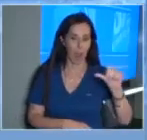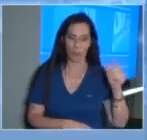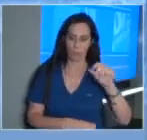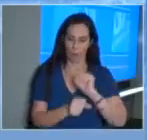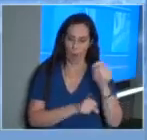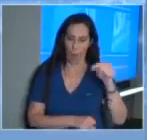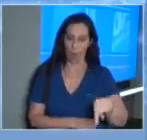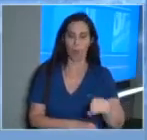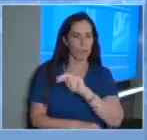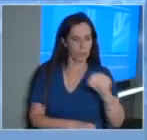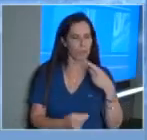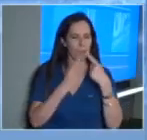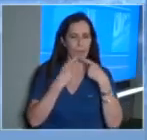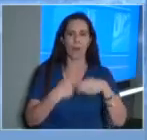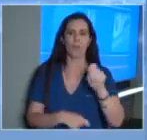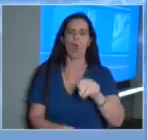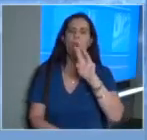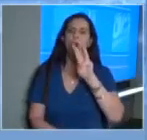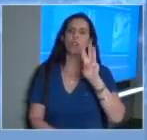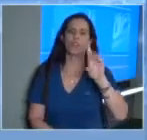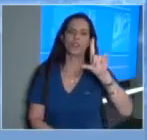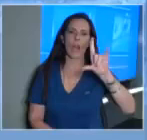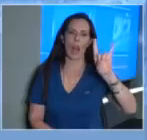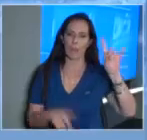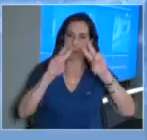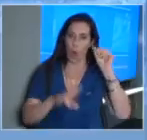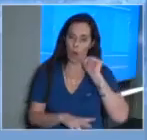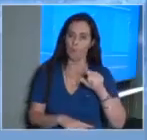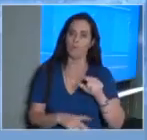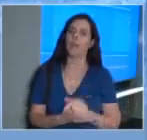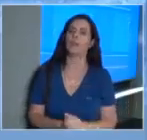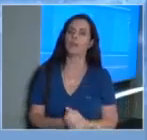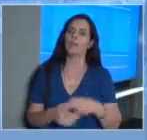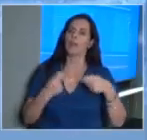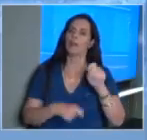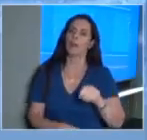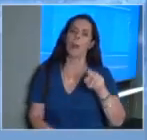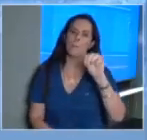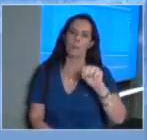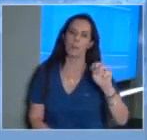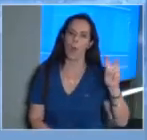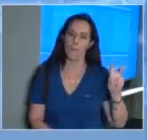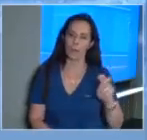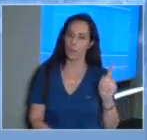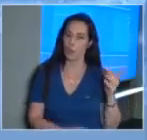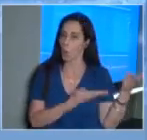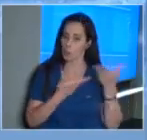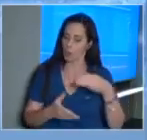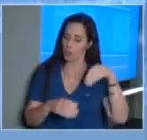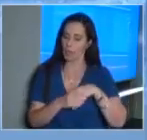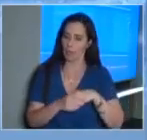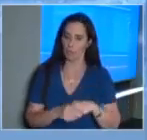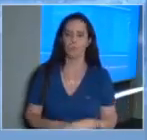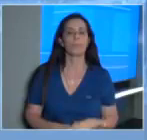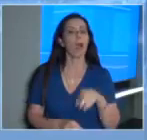במחאה. בנושא הזה נדבר עם חבר הכנסת אופר שלח מכחול לבן, ויו"ר רע"מ, חבר הכנסת מנסור עבאס, שלא הוזמן להשתתף